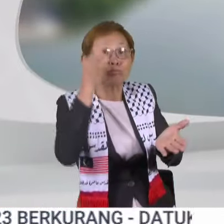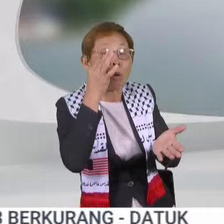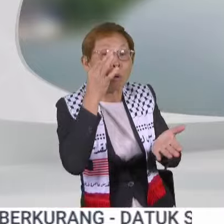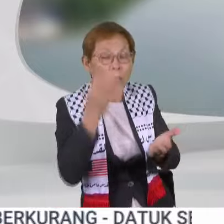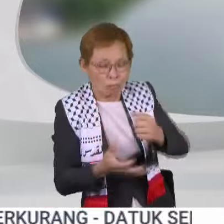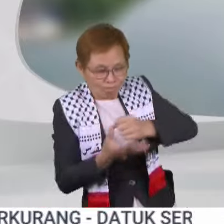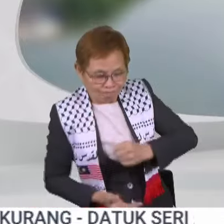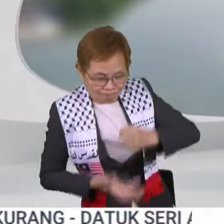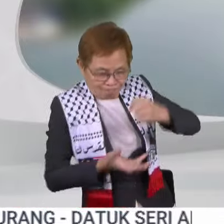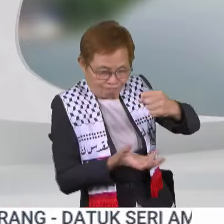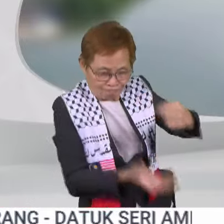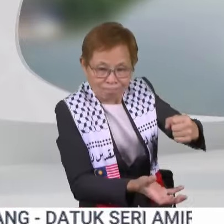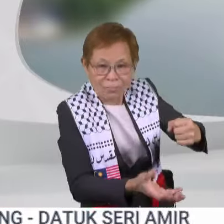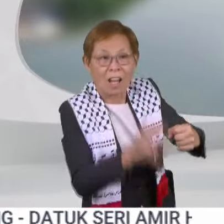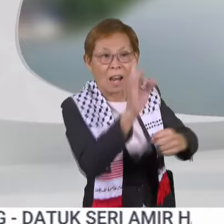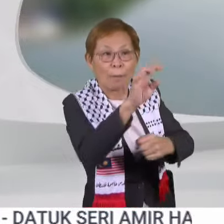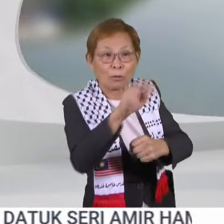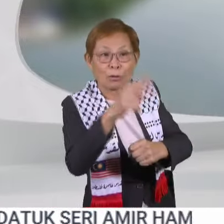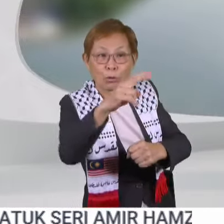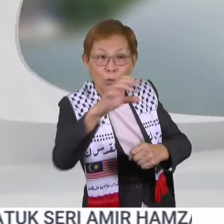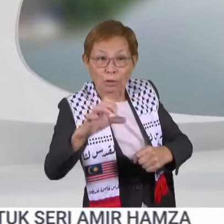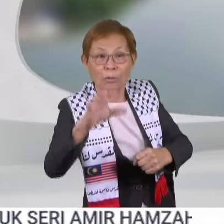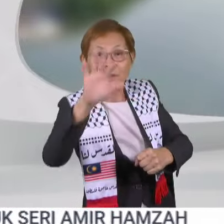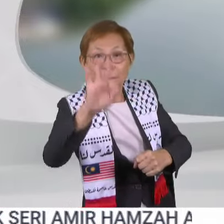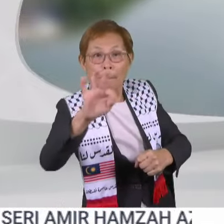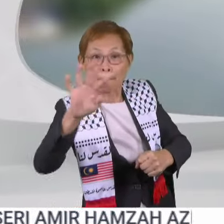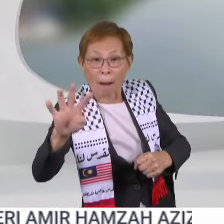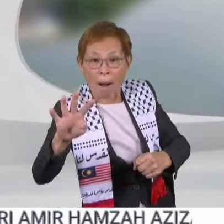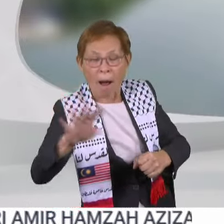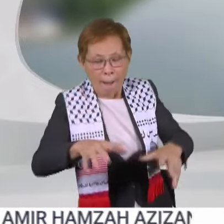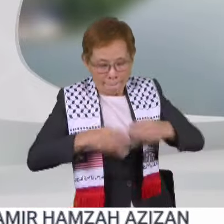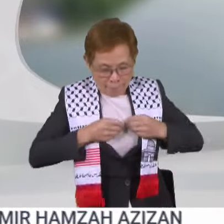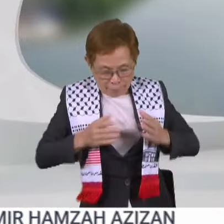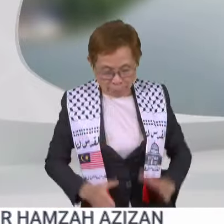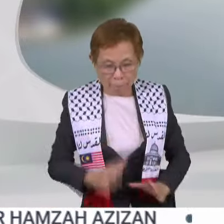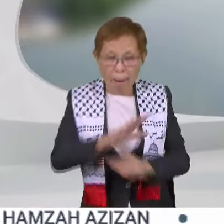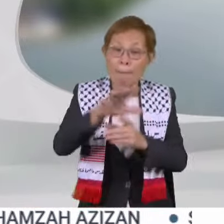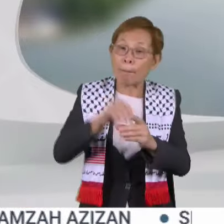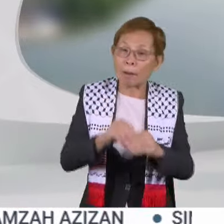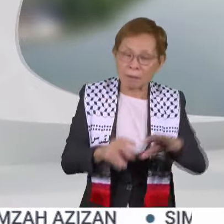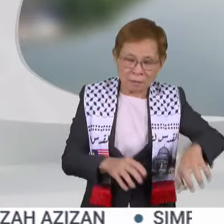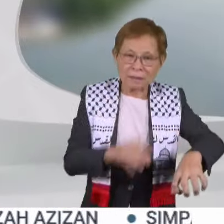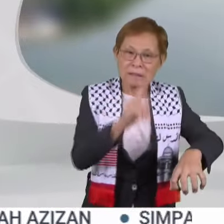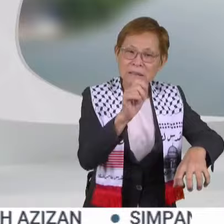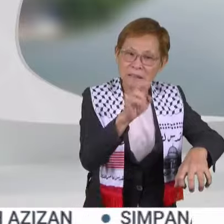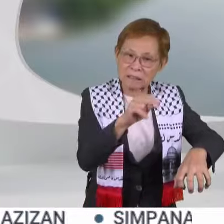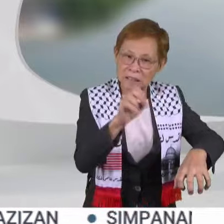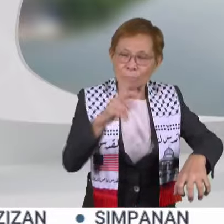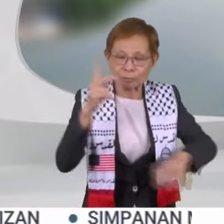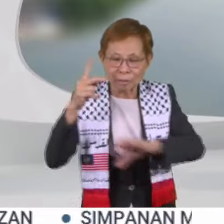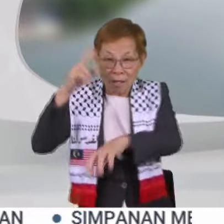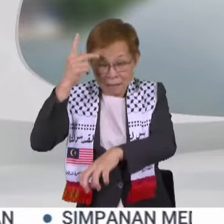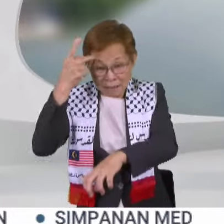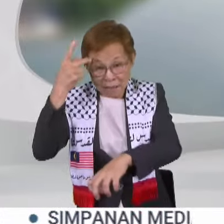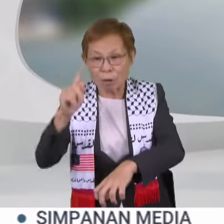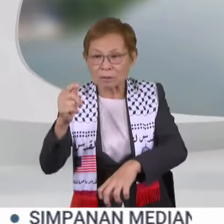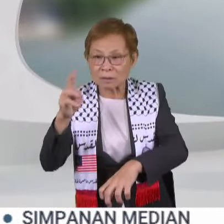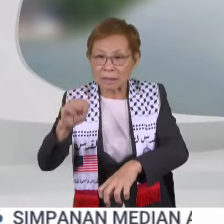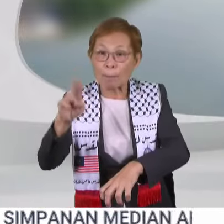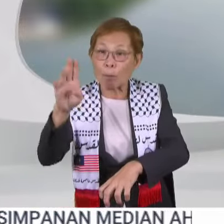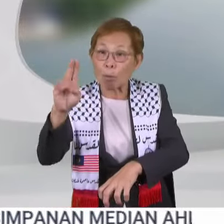telah disalurkan kepada r8294 penerima melibatkan daerah tenom keningau Tambunan